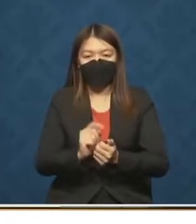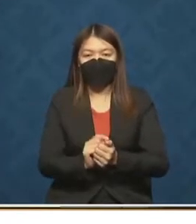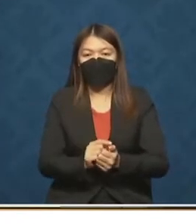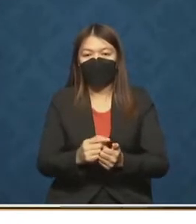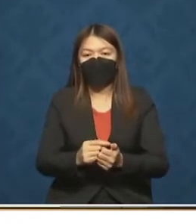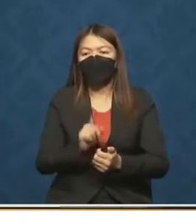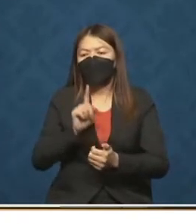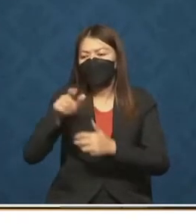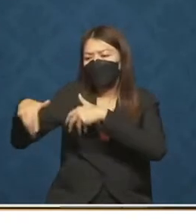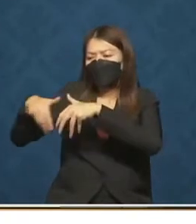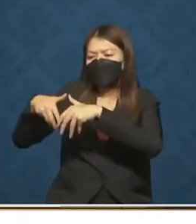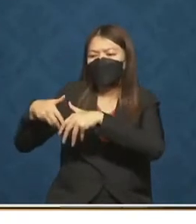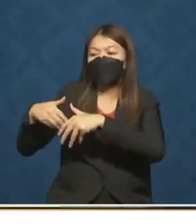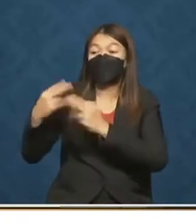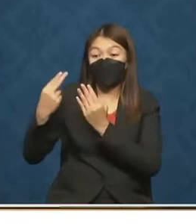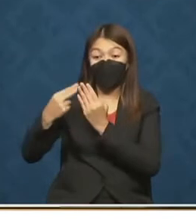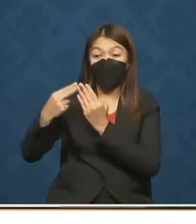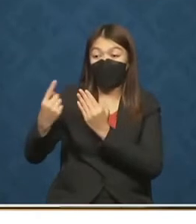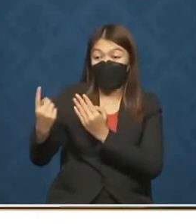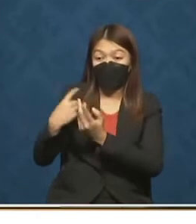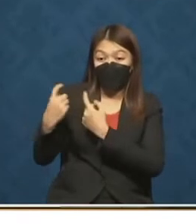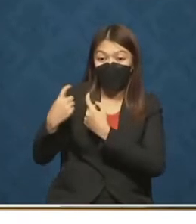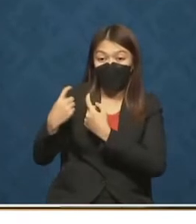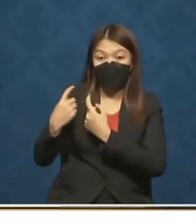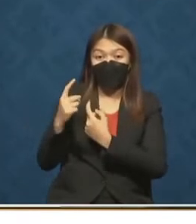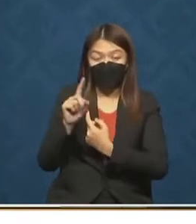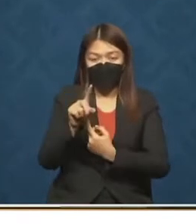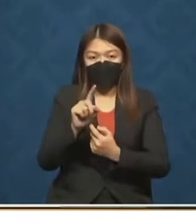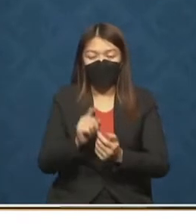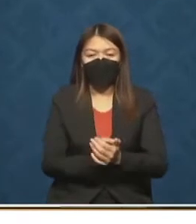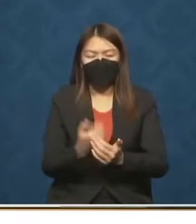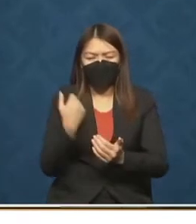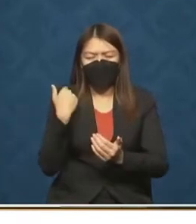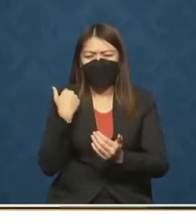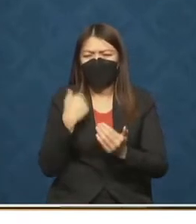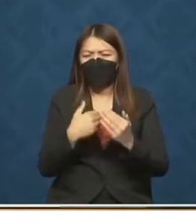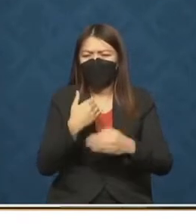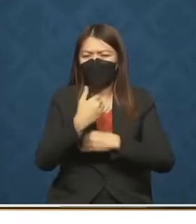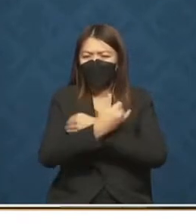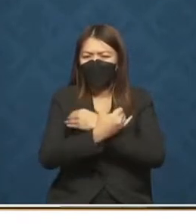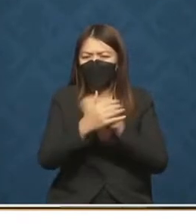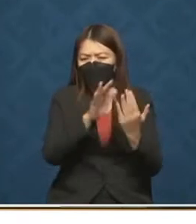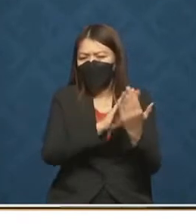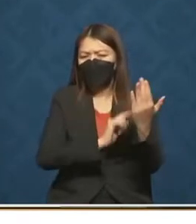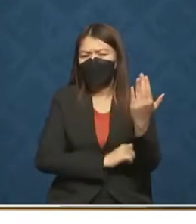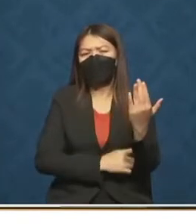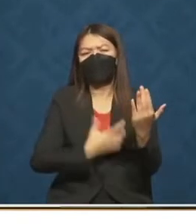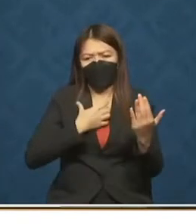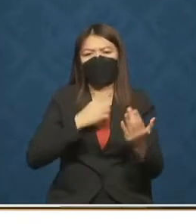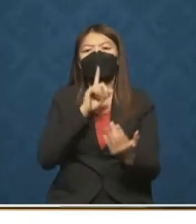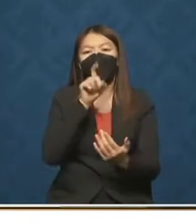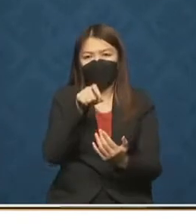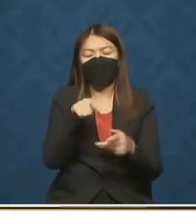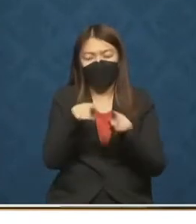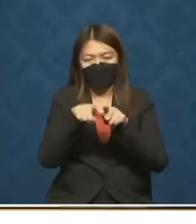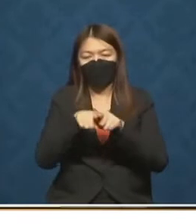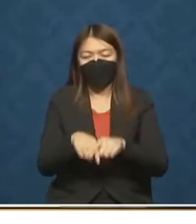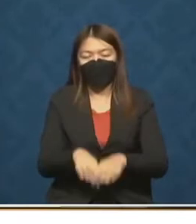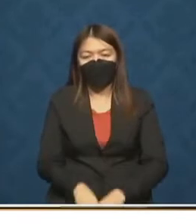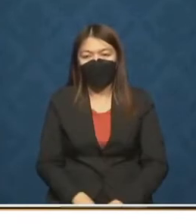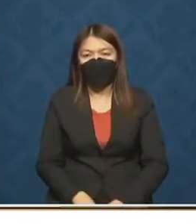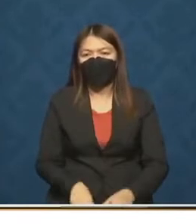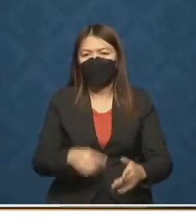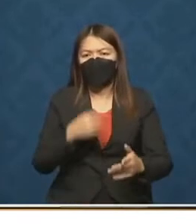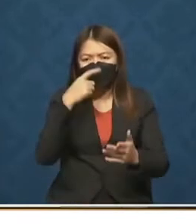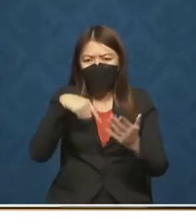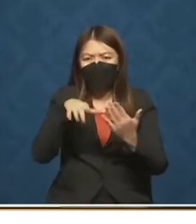ำถามขพน้ประชาชนชาวจงหวดหนองคายจะมอกหลายคนในประเทศไทยต้องการถามเช่นกันประเทศไยของ